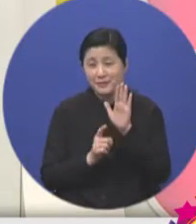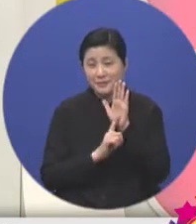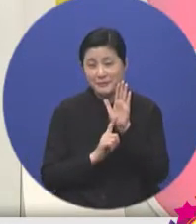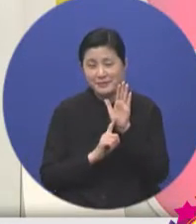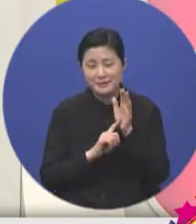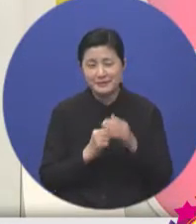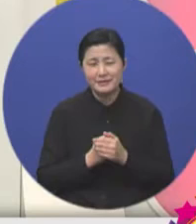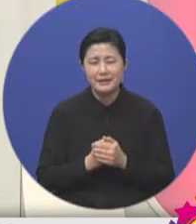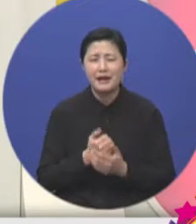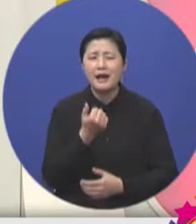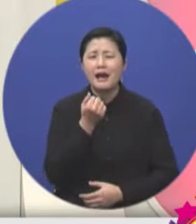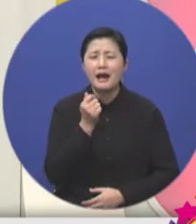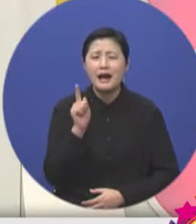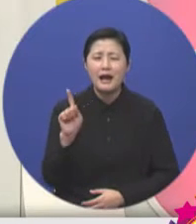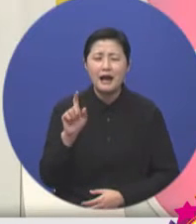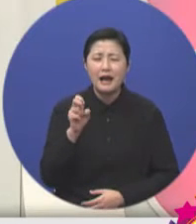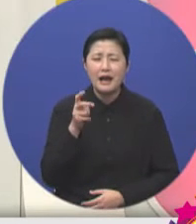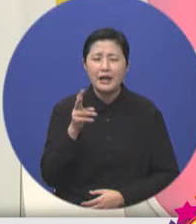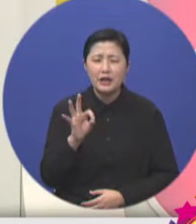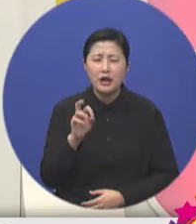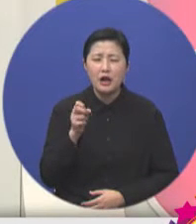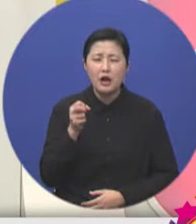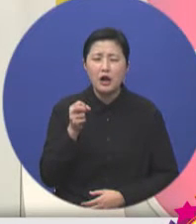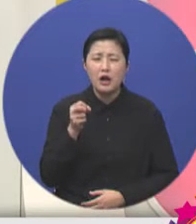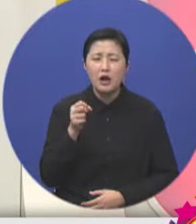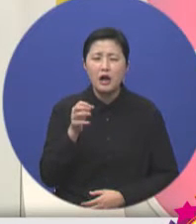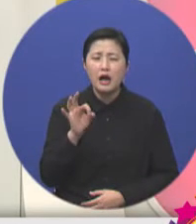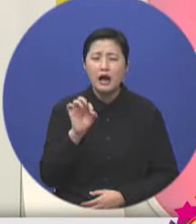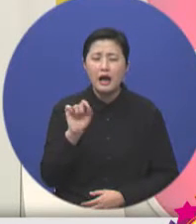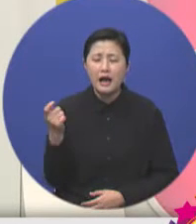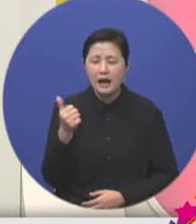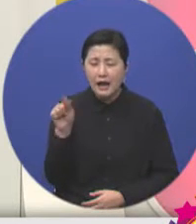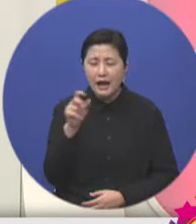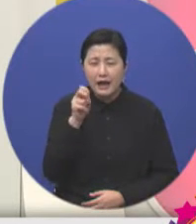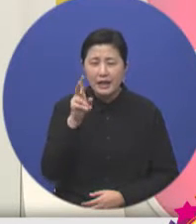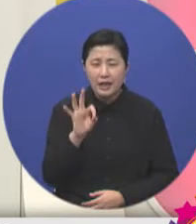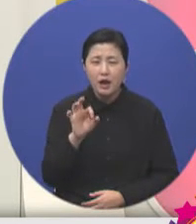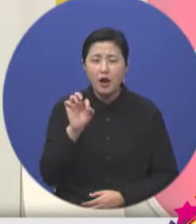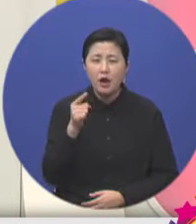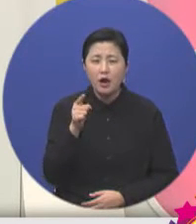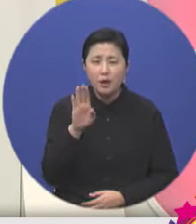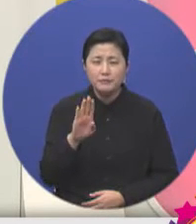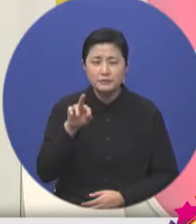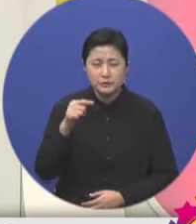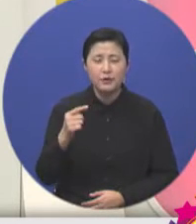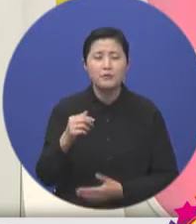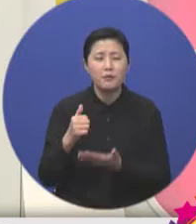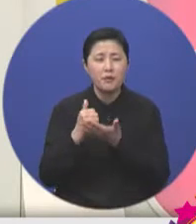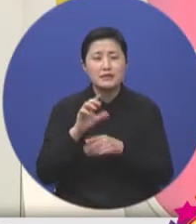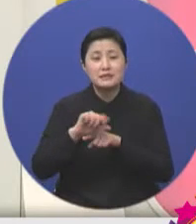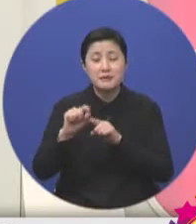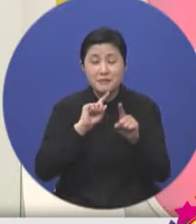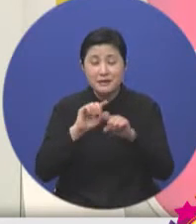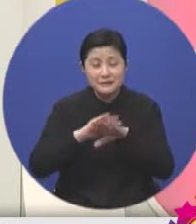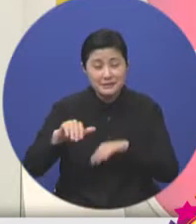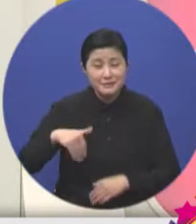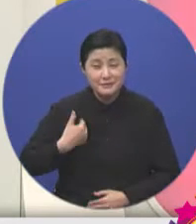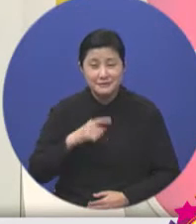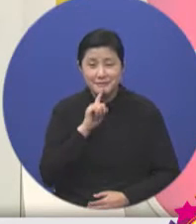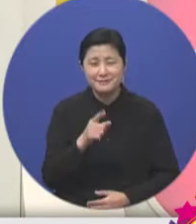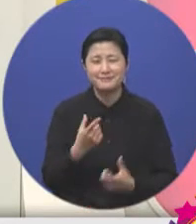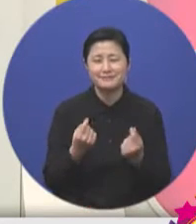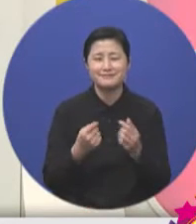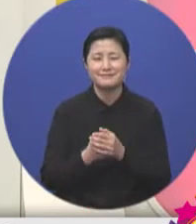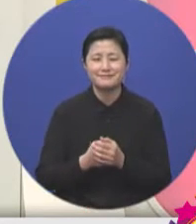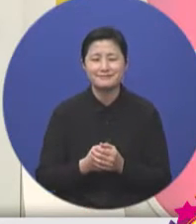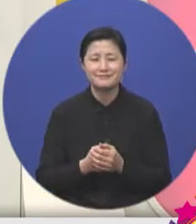하세요. 하영 없어. 제주도 말로 많이 오세요. 하영 없어요. 잘 해드리쿠다에 사투리 모르죠. 제주도 사투리. 몰라요,